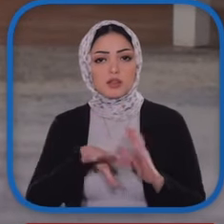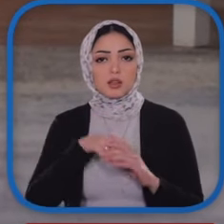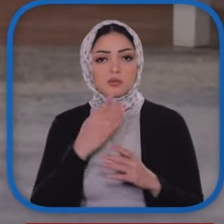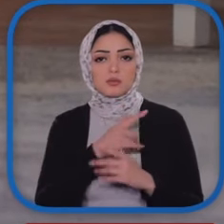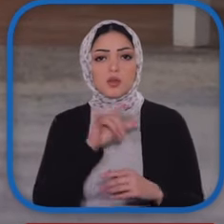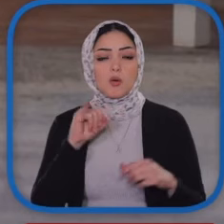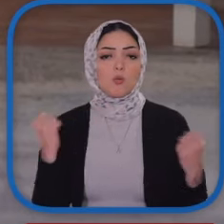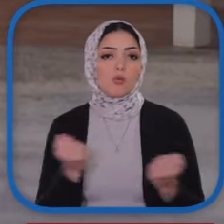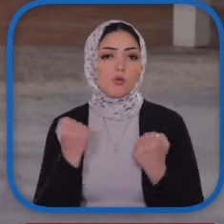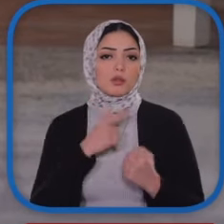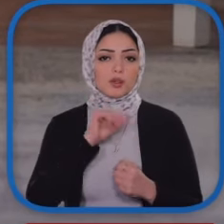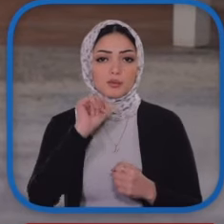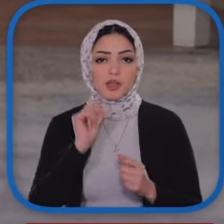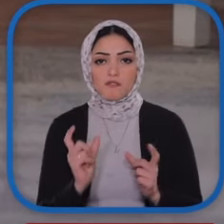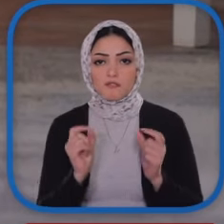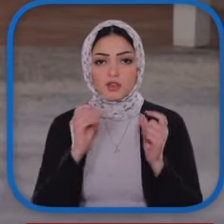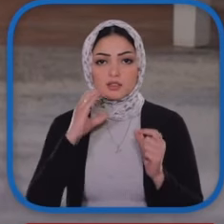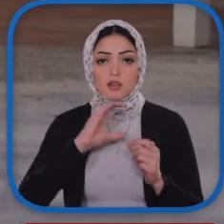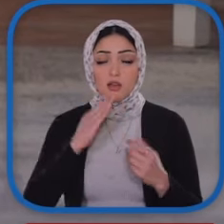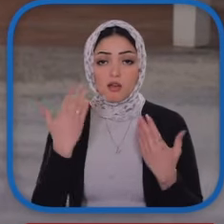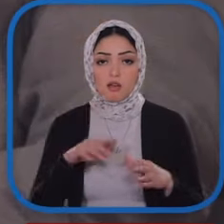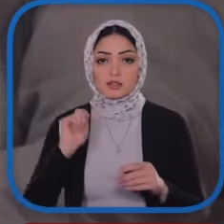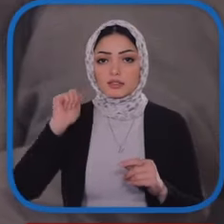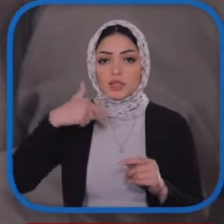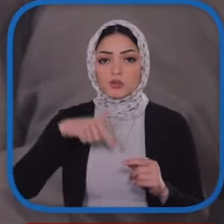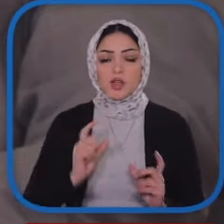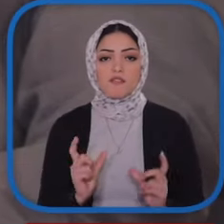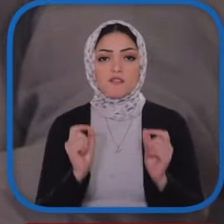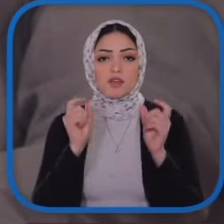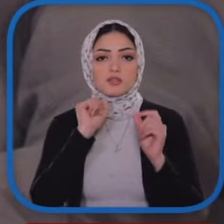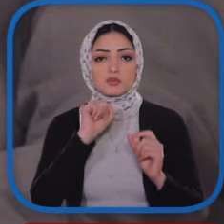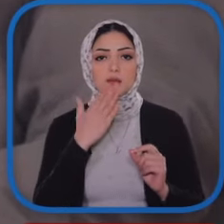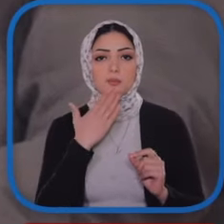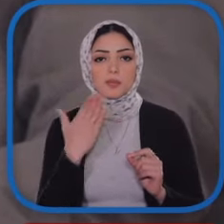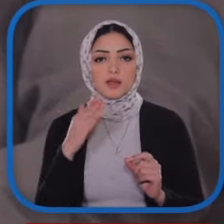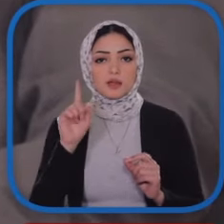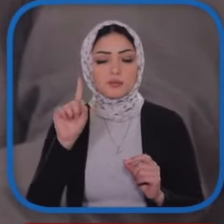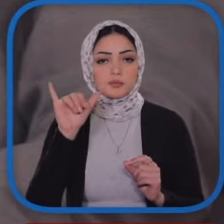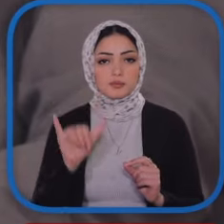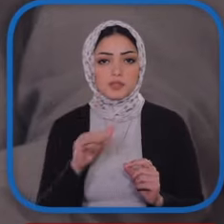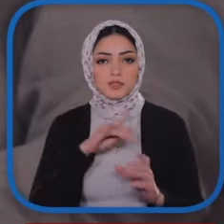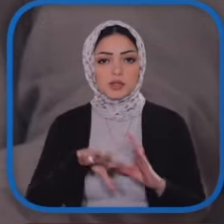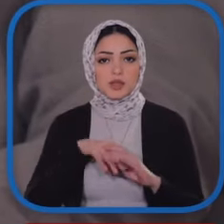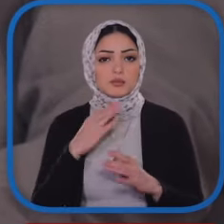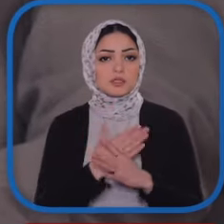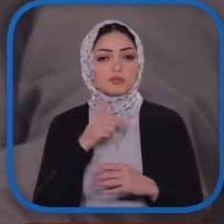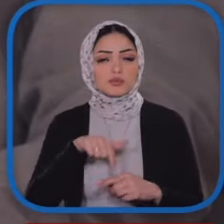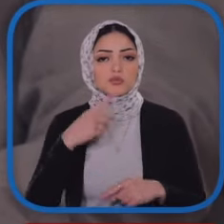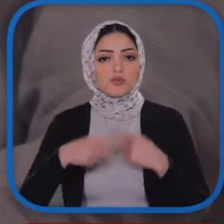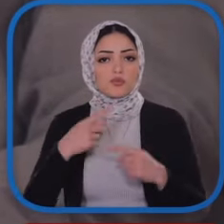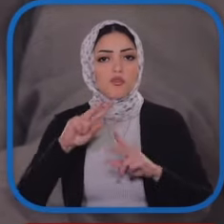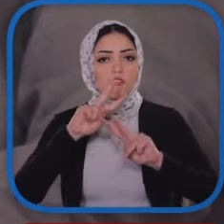رأسهم كانت مبادرة فيروس سي، ثم انتقلنا إلى فيروس بي. فتم إنشاء مبادرات مختلفة،